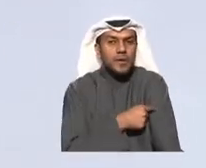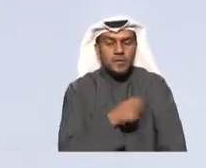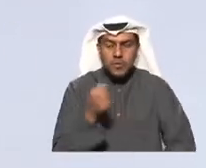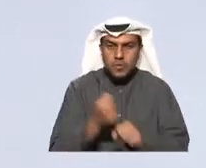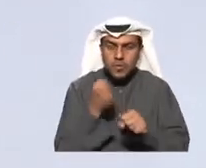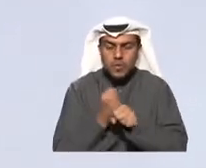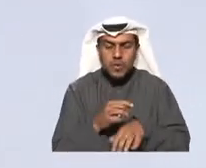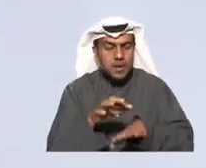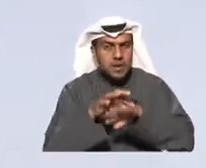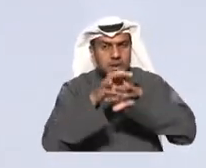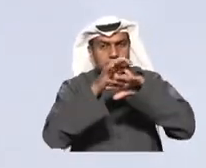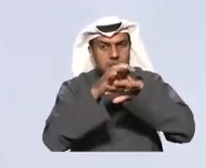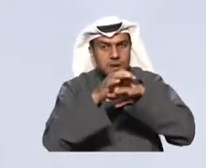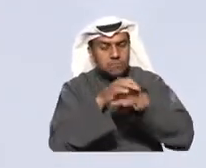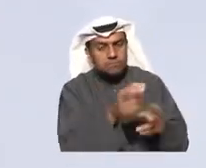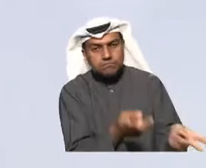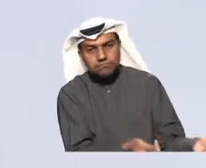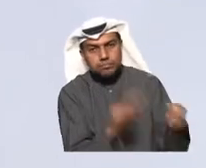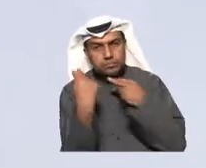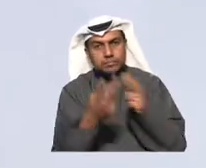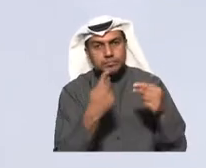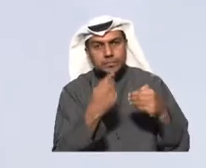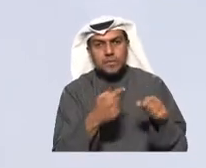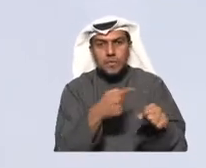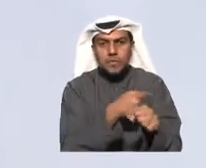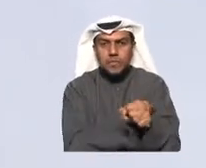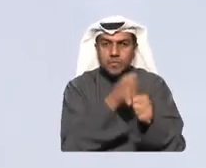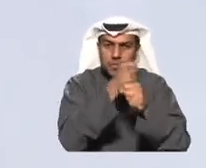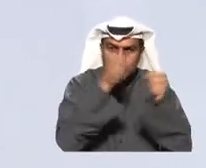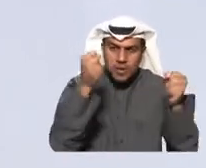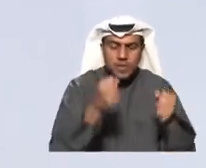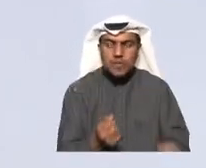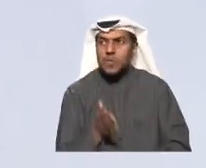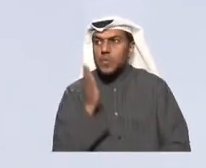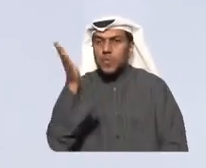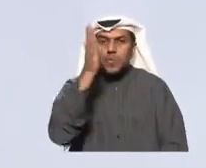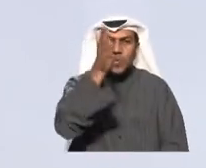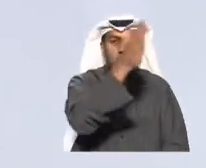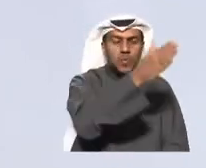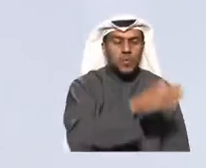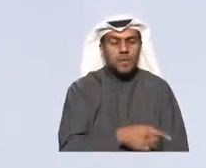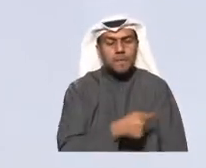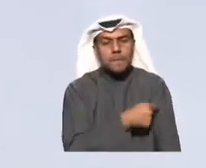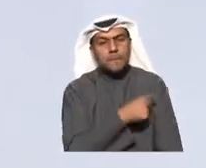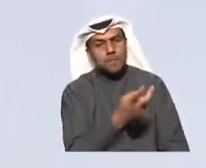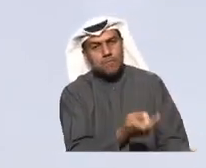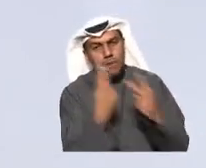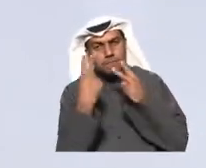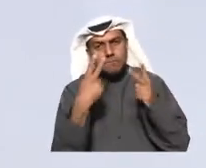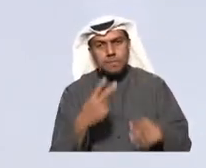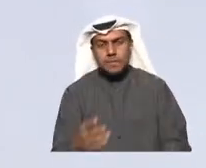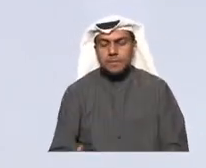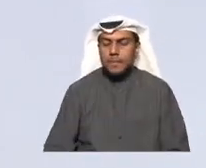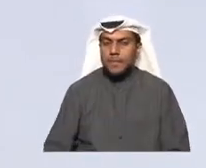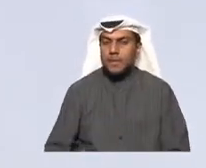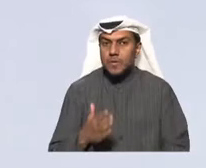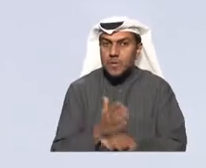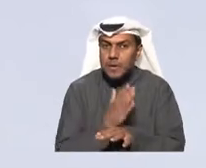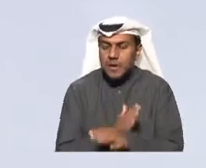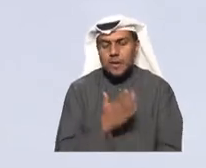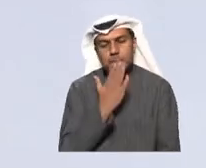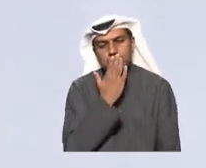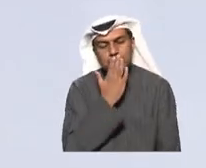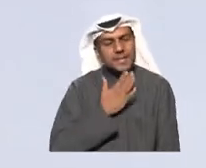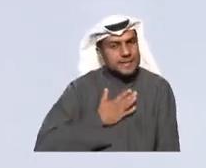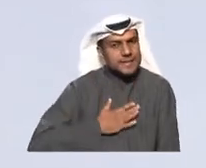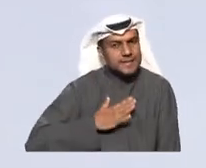ونقل الحالات من عدة مراكز ومن عدة مواقع ومستشفيات ومراكز للحجر الصحي، ويتعاملون